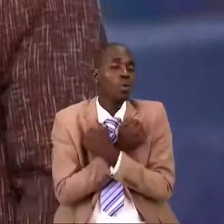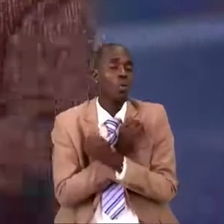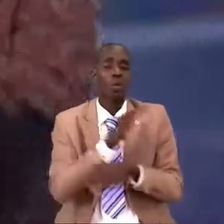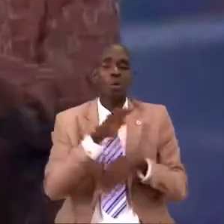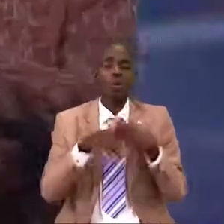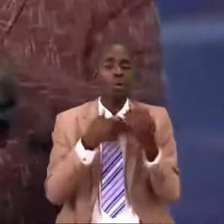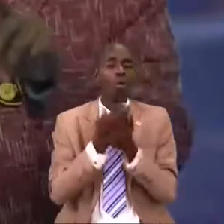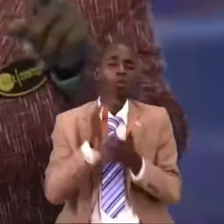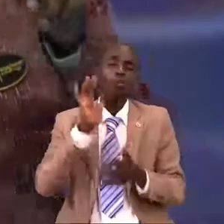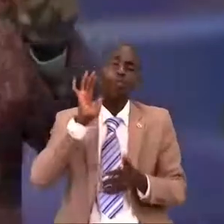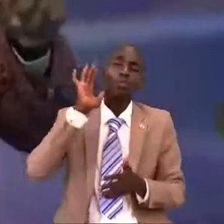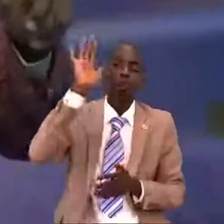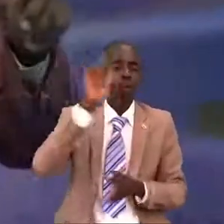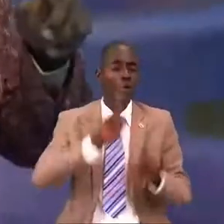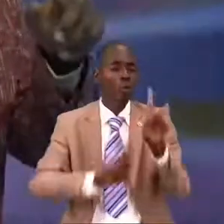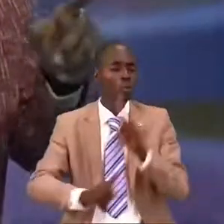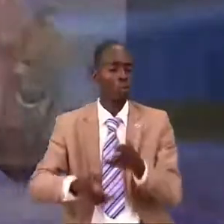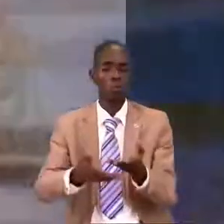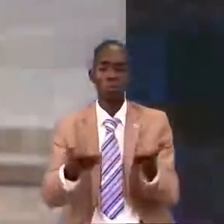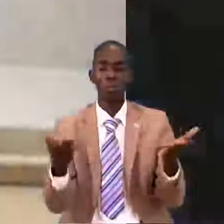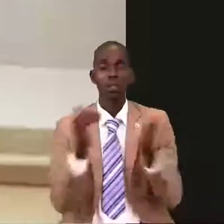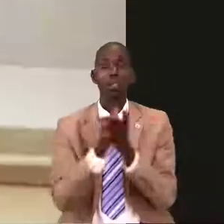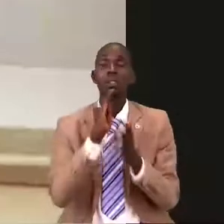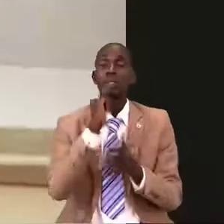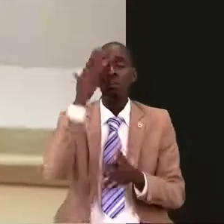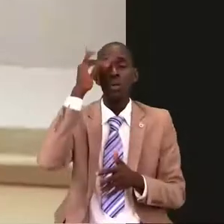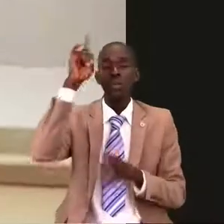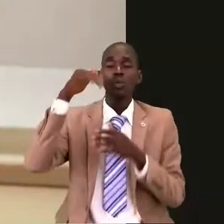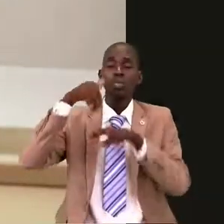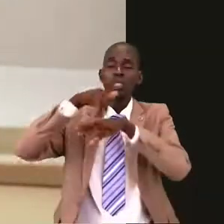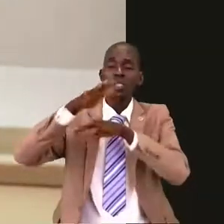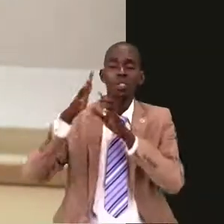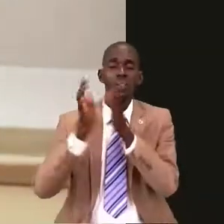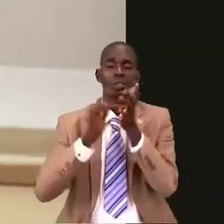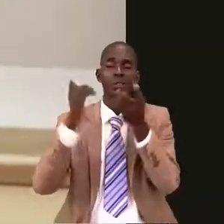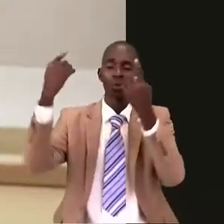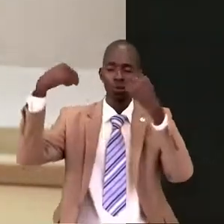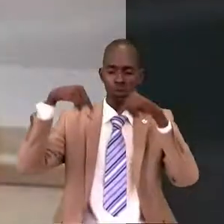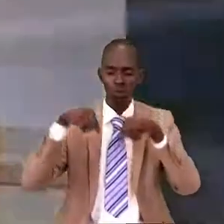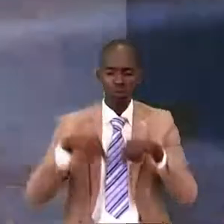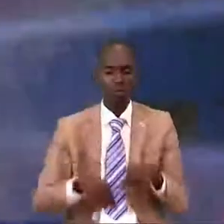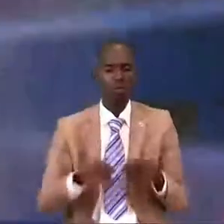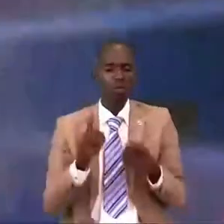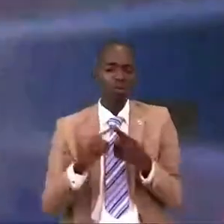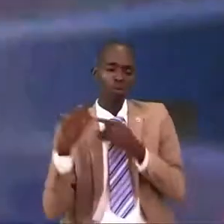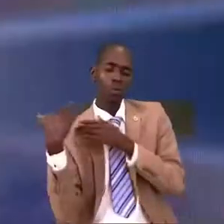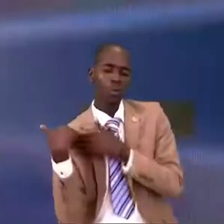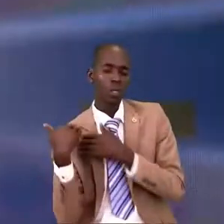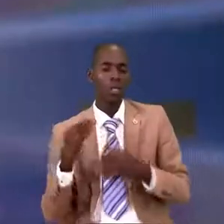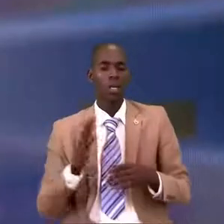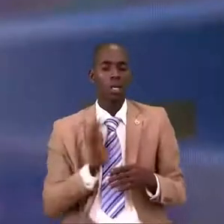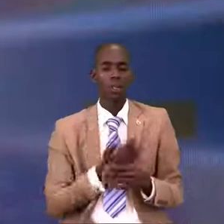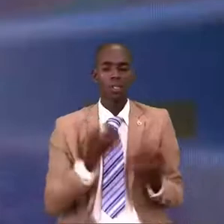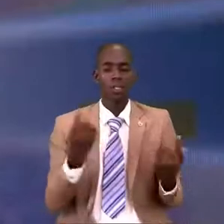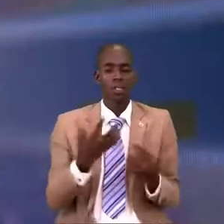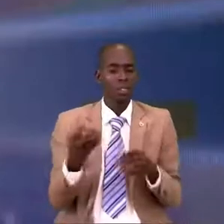porter nos péchés. Seigneur, je prie pour tout le monde, debout, qui lève la main,